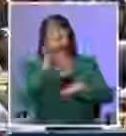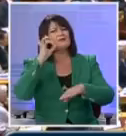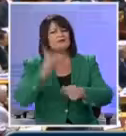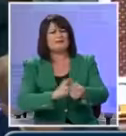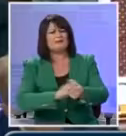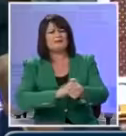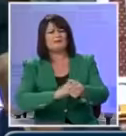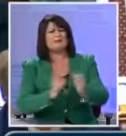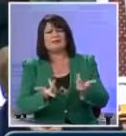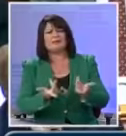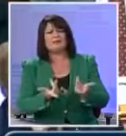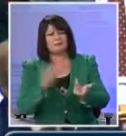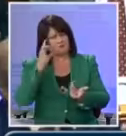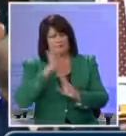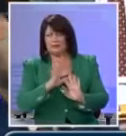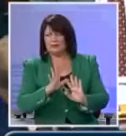πρωθυπουργία